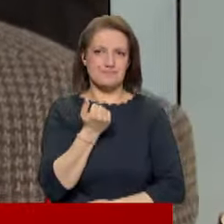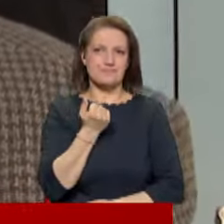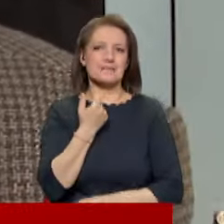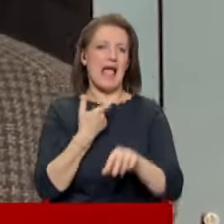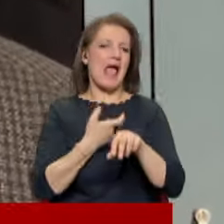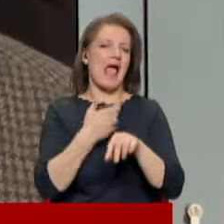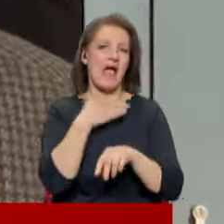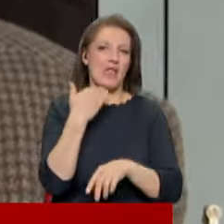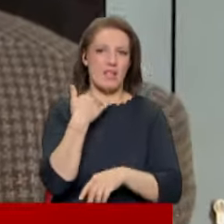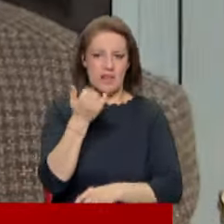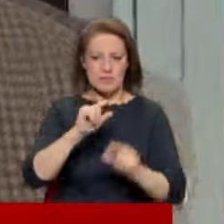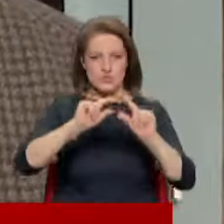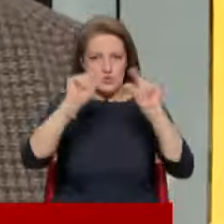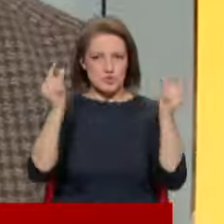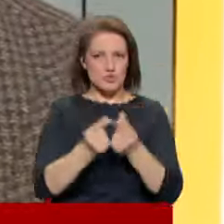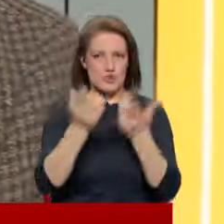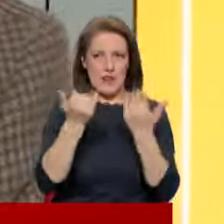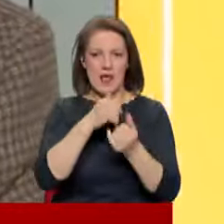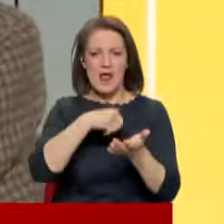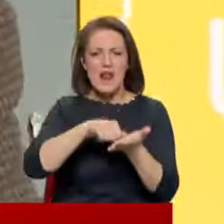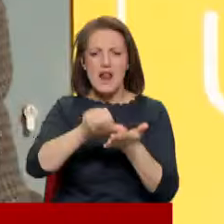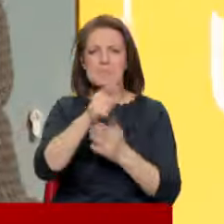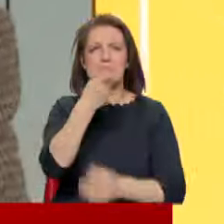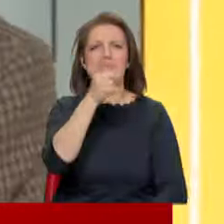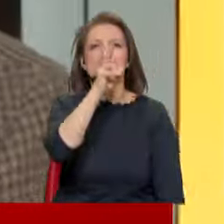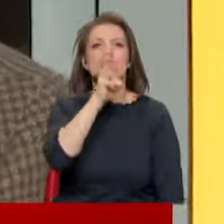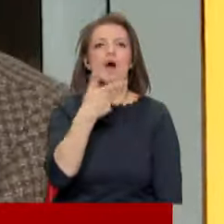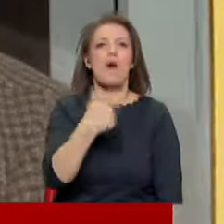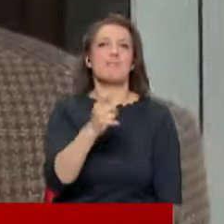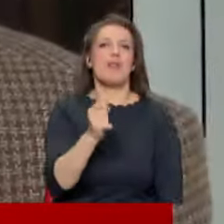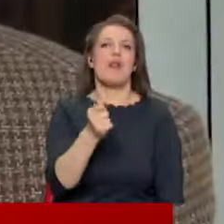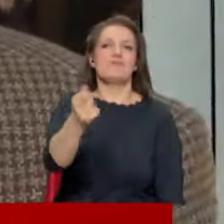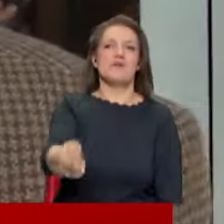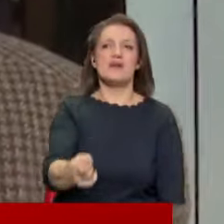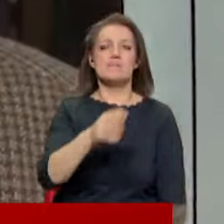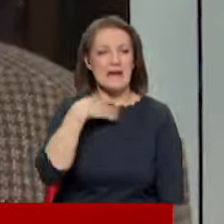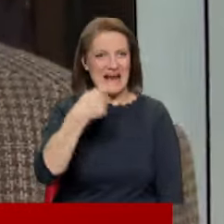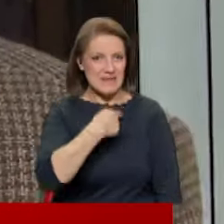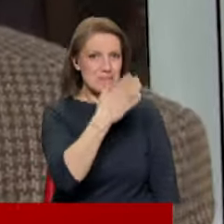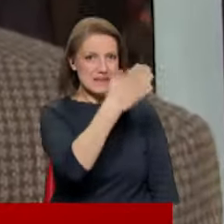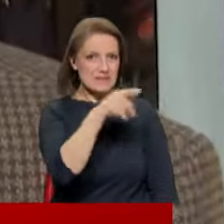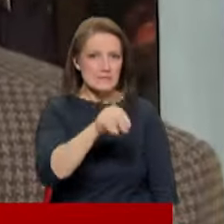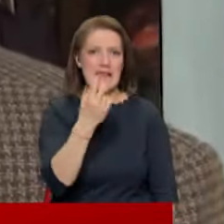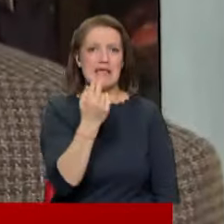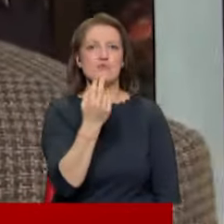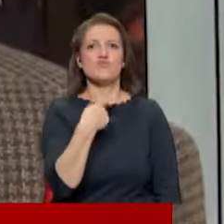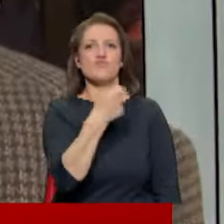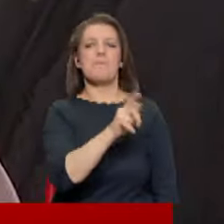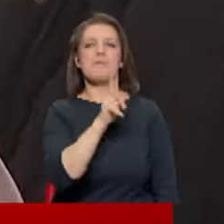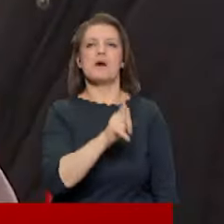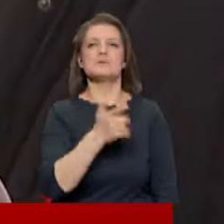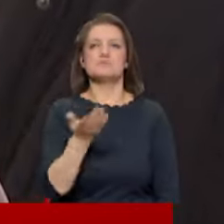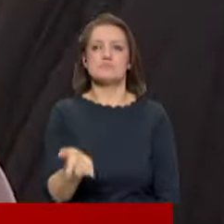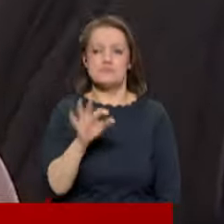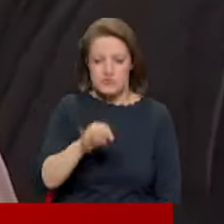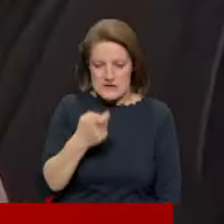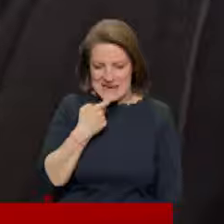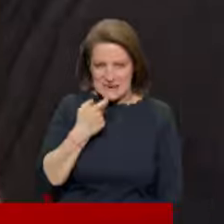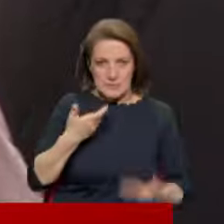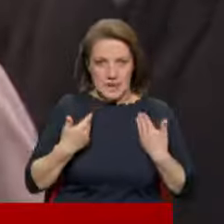aldım. Sucuk aldık. Hepsine 1260 lira verdik. Kasaba yeseydik şu an 2,5 lira vermemiz lazımdı. Bu